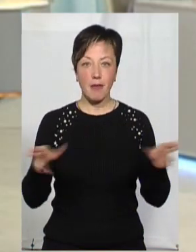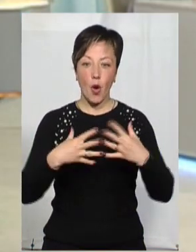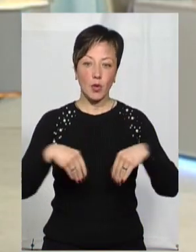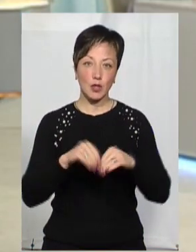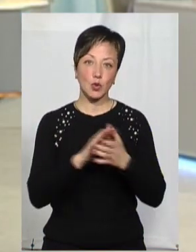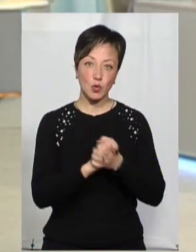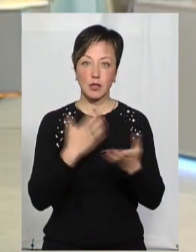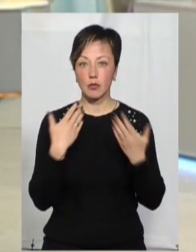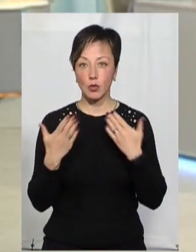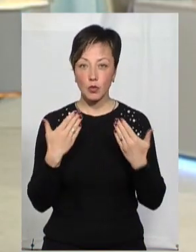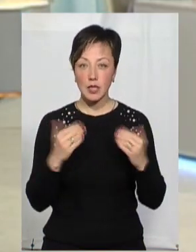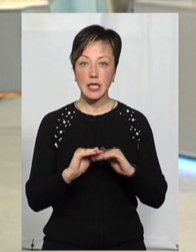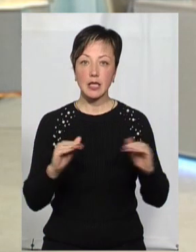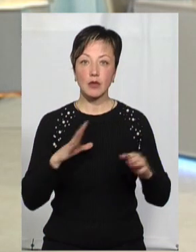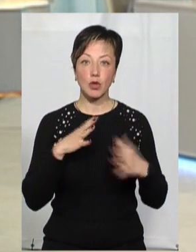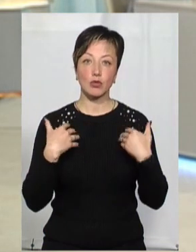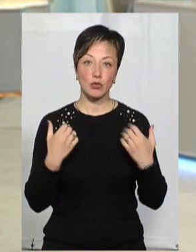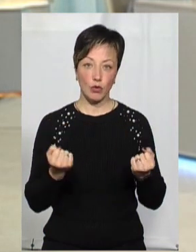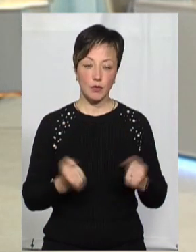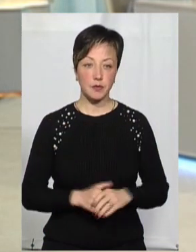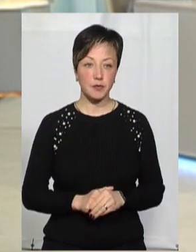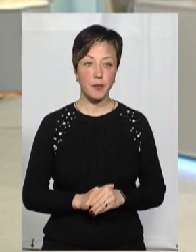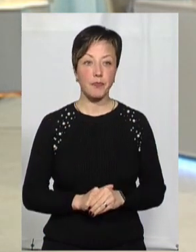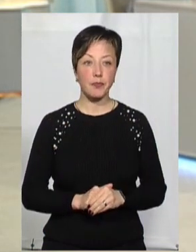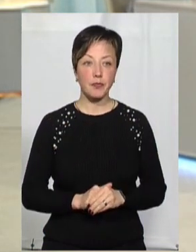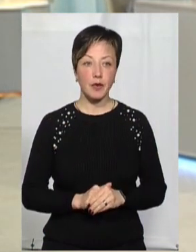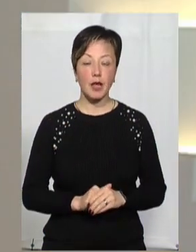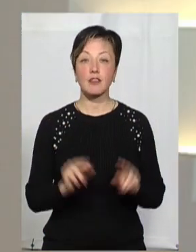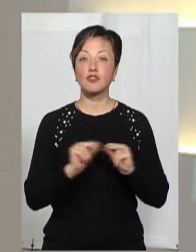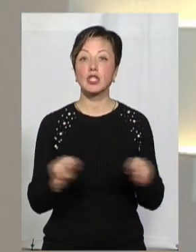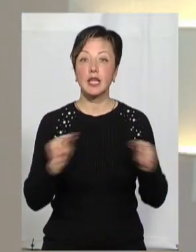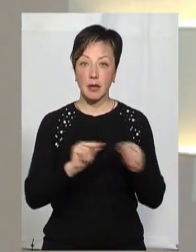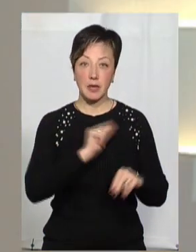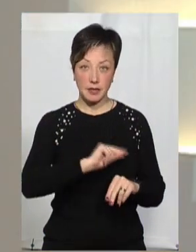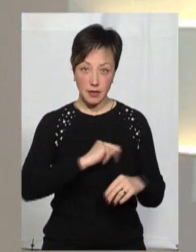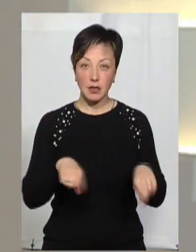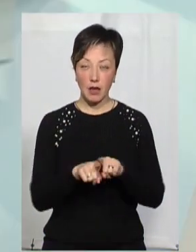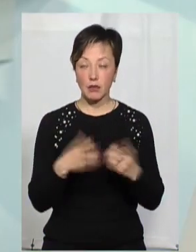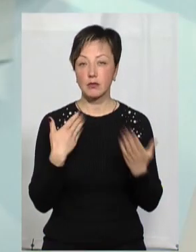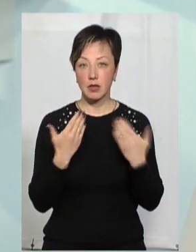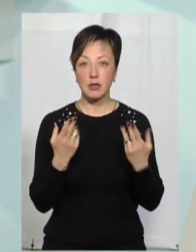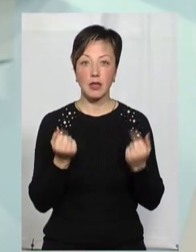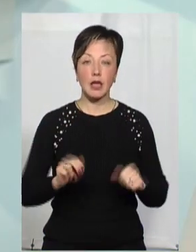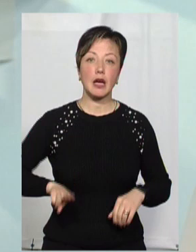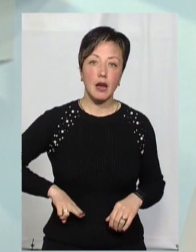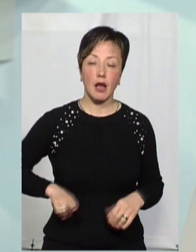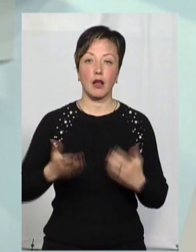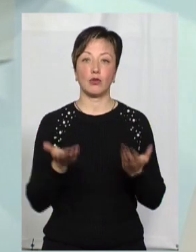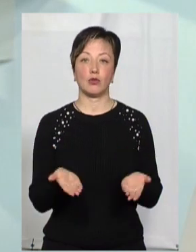всі дружать, всі спілкуються, діти були здорові. Чому? Ну, вчителі, персонал же ж також спілкувався. Звичайно,